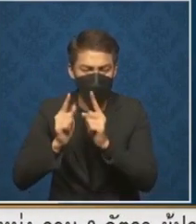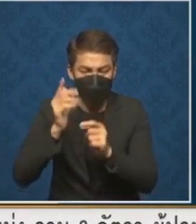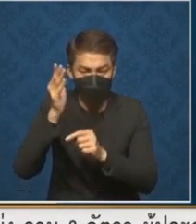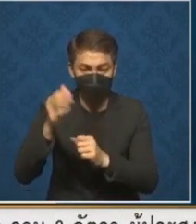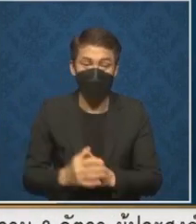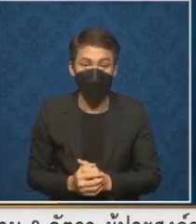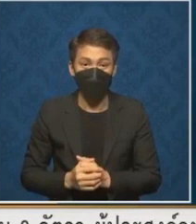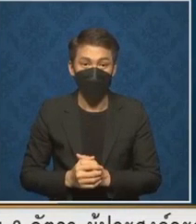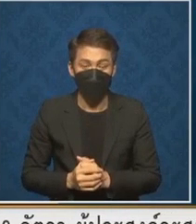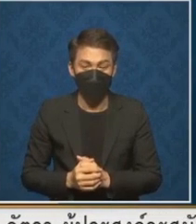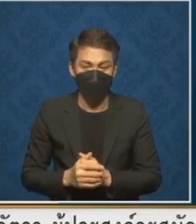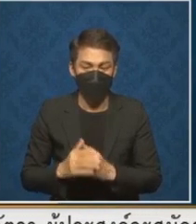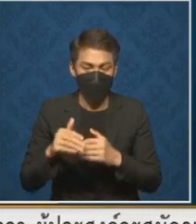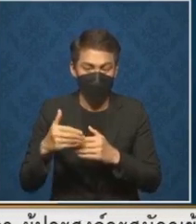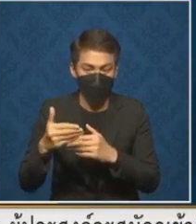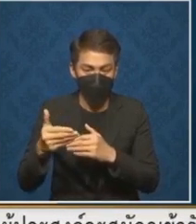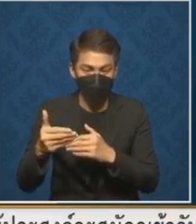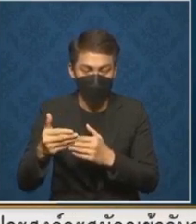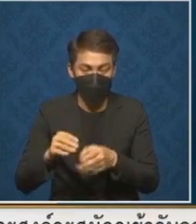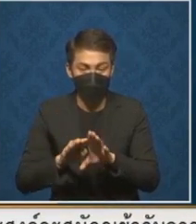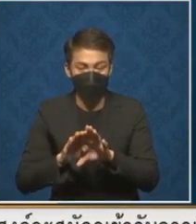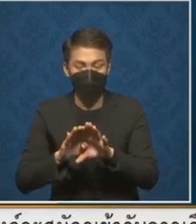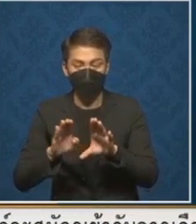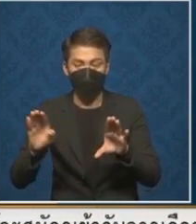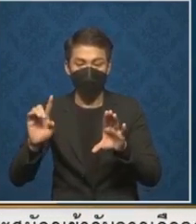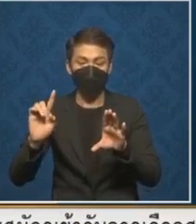ท่านกลบไปประเครไปทำ